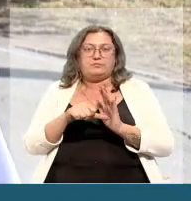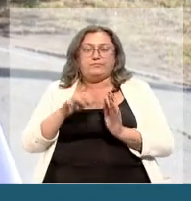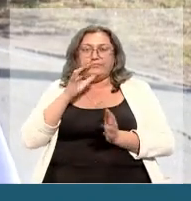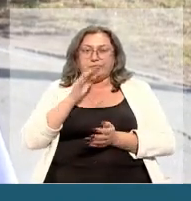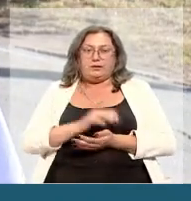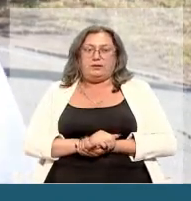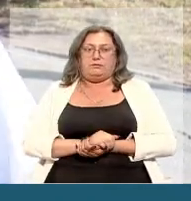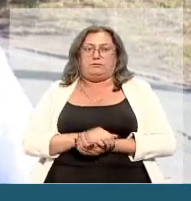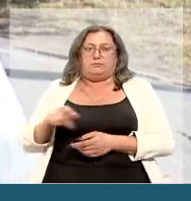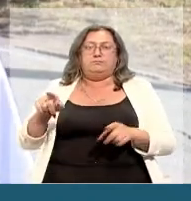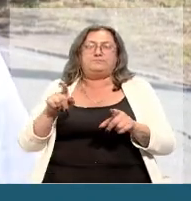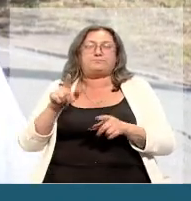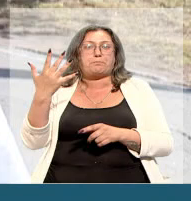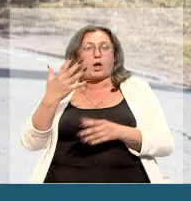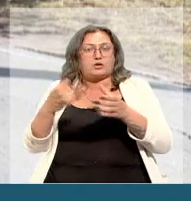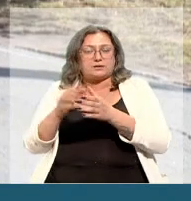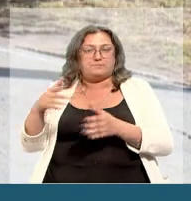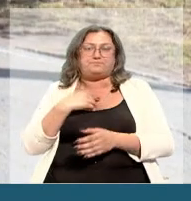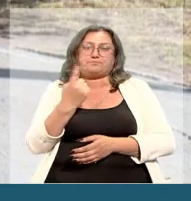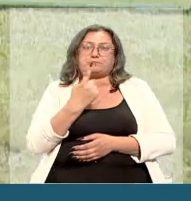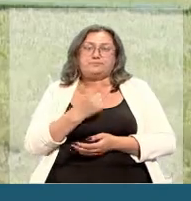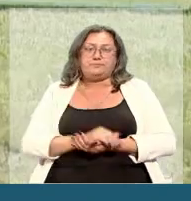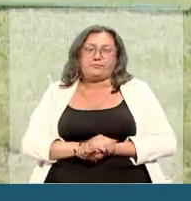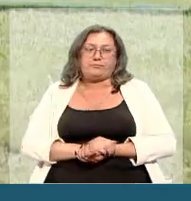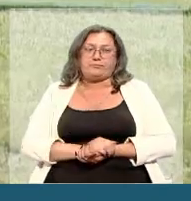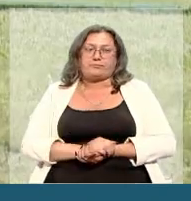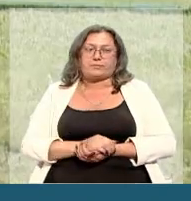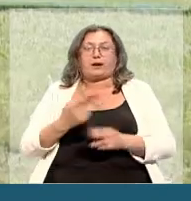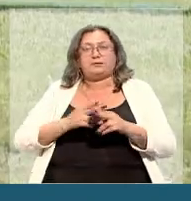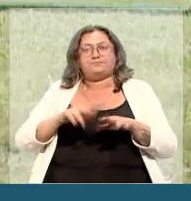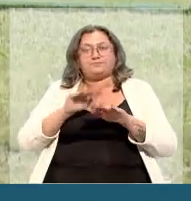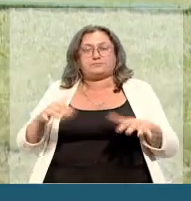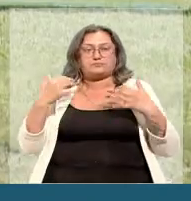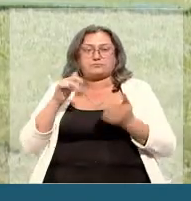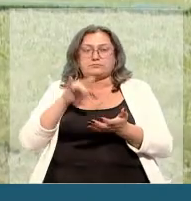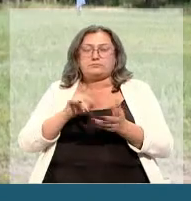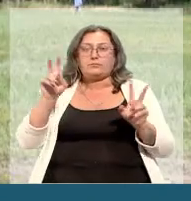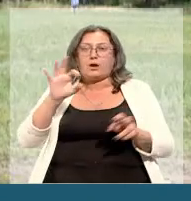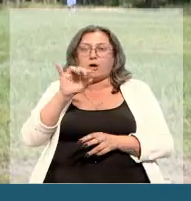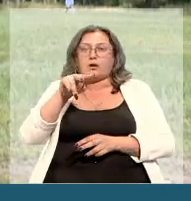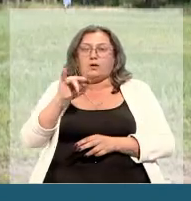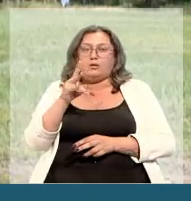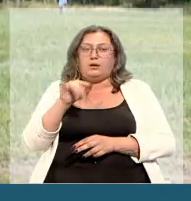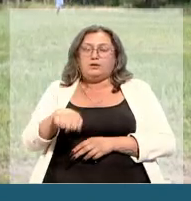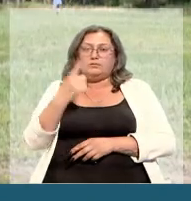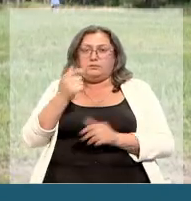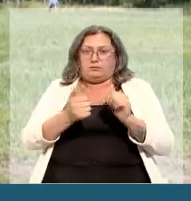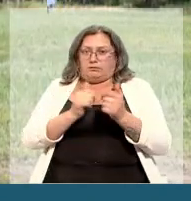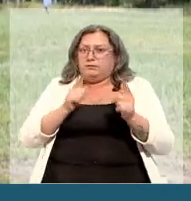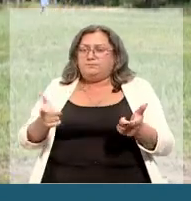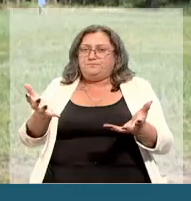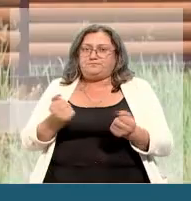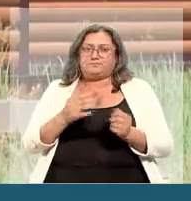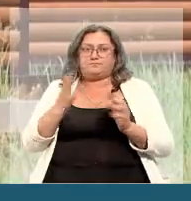и она в 5-м отряде, а я в 1-м отряде. А это уже детский оздоровительный центр «Орленок». Здесь в одну смену готовы принять